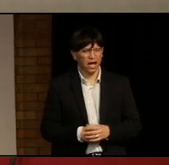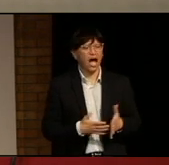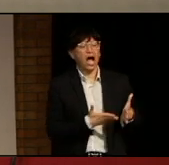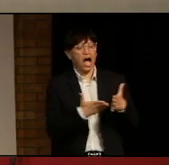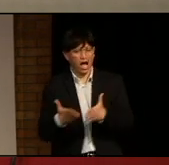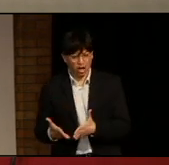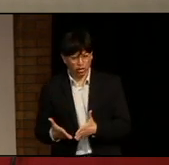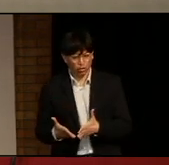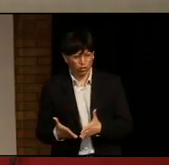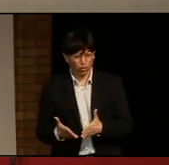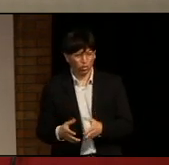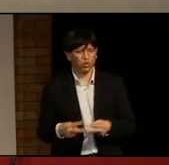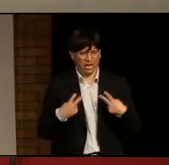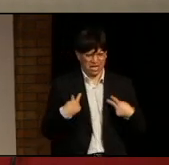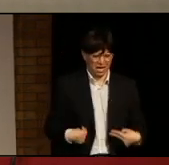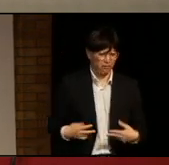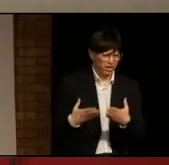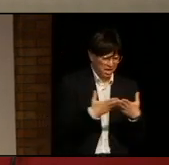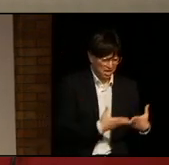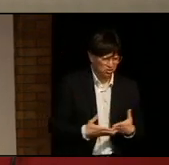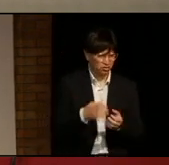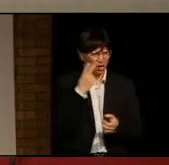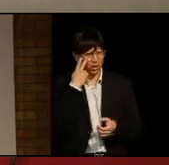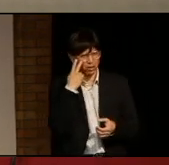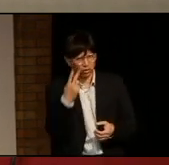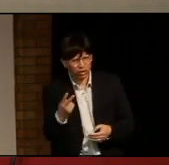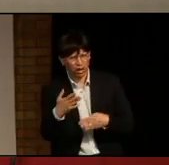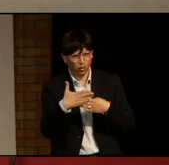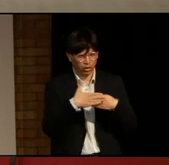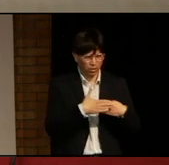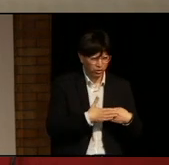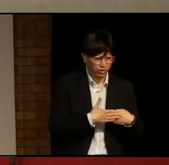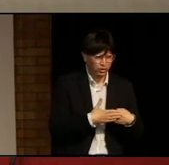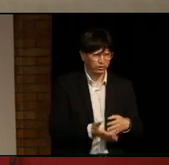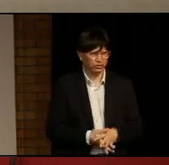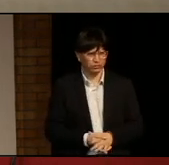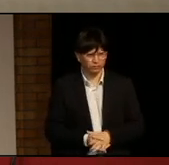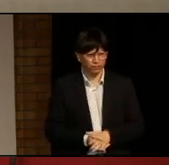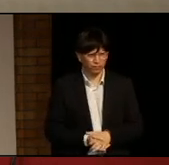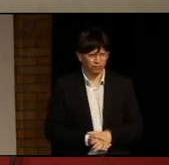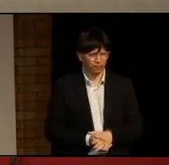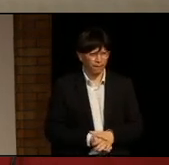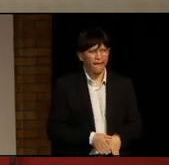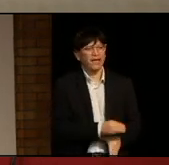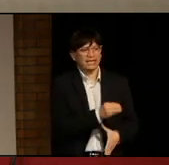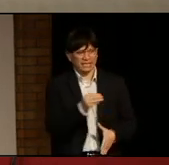questo contesto che Oggi studiamo e osserviamo da vicino dall'evangelista